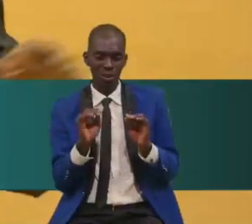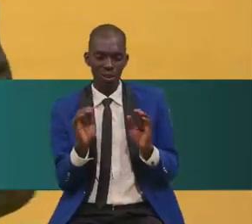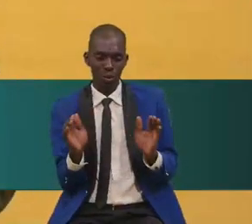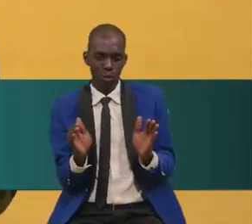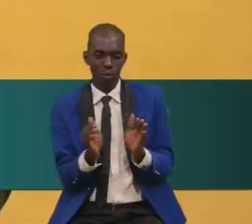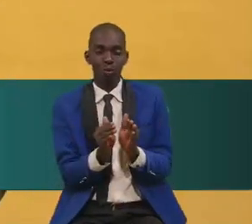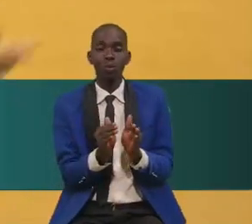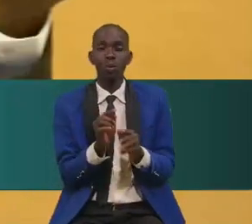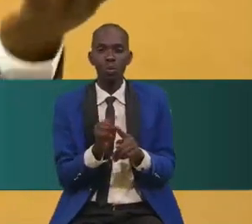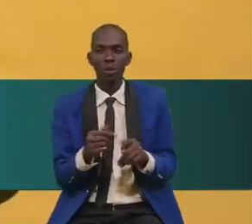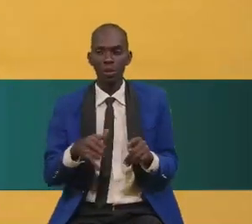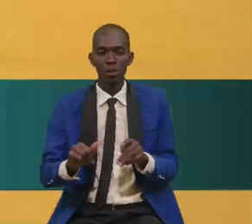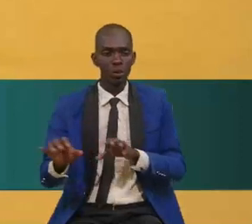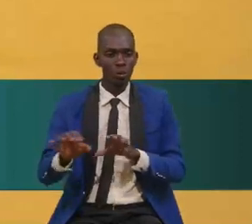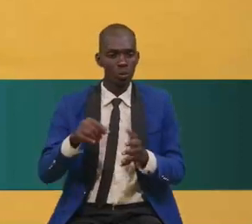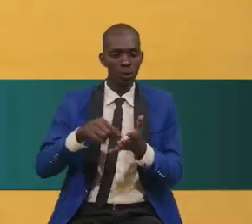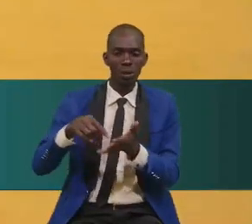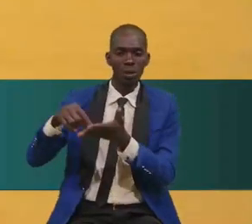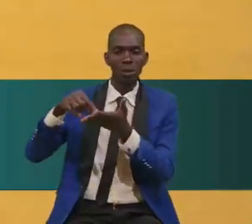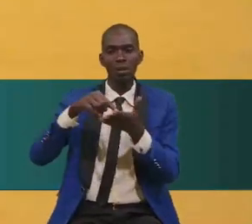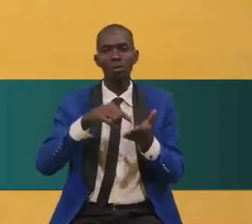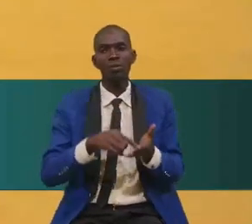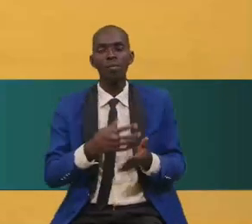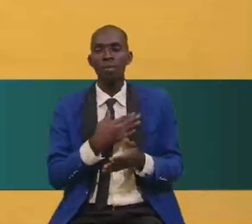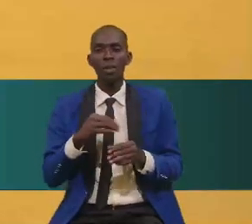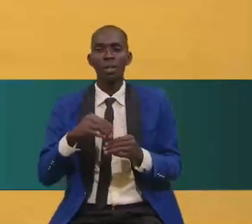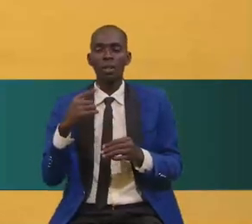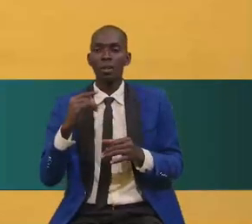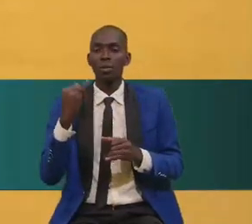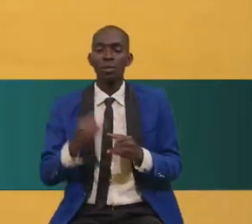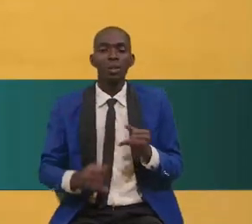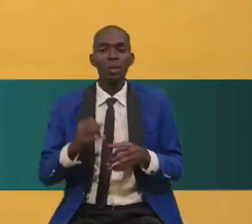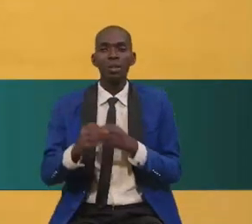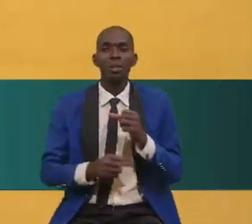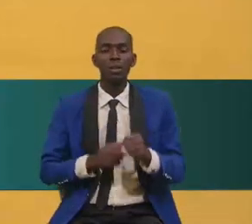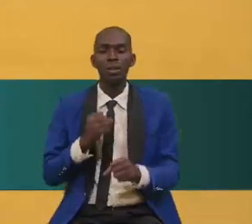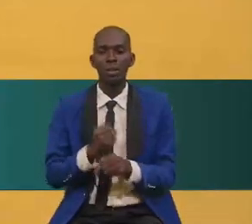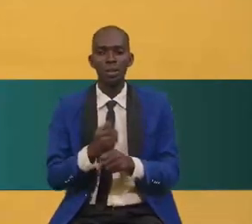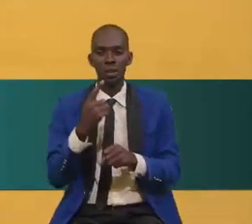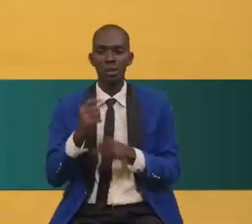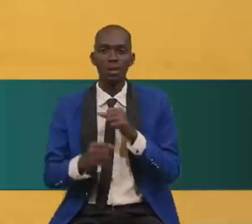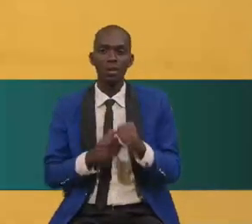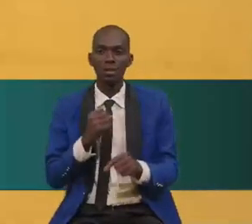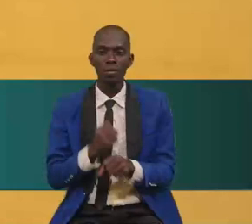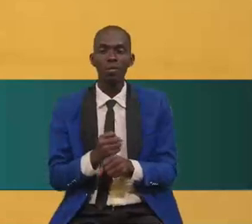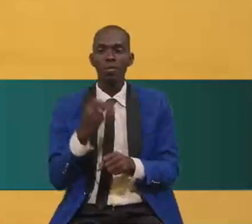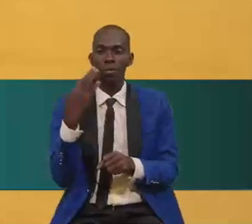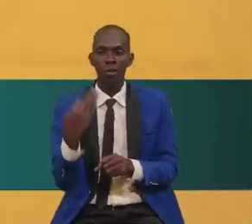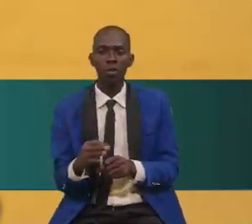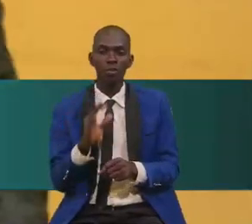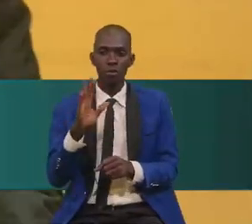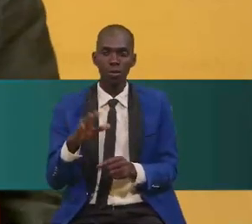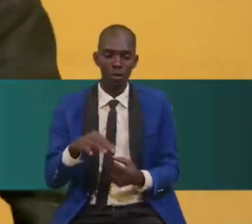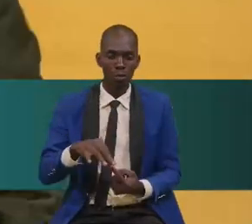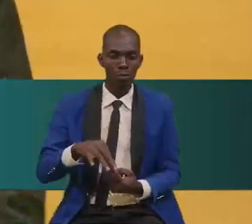ci, faire ceci et faire cela. Et arrivé en dernière année, l'année de spécialisation, ils